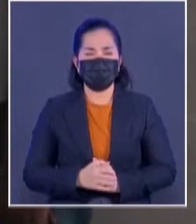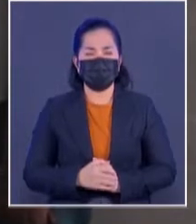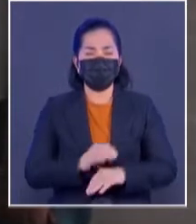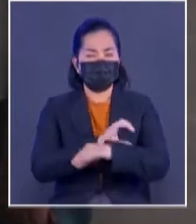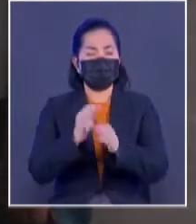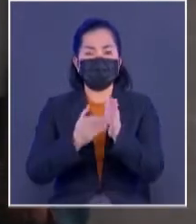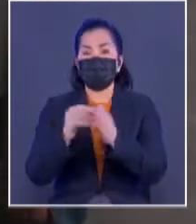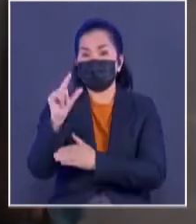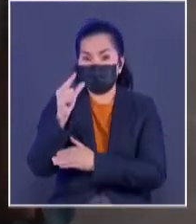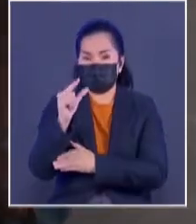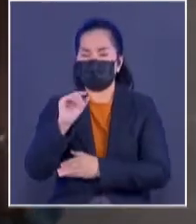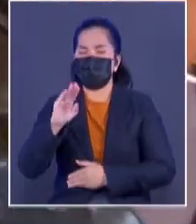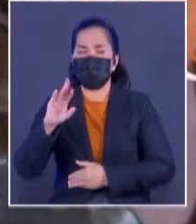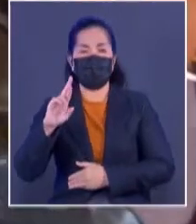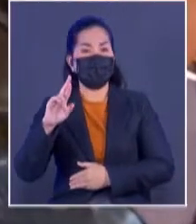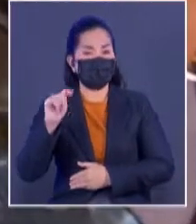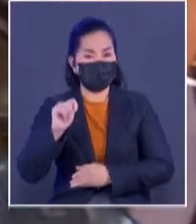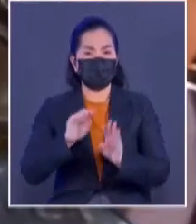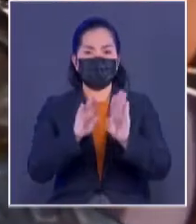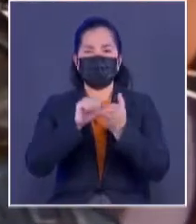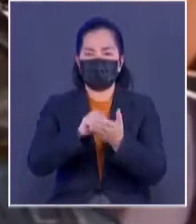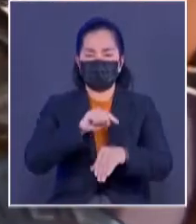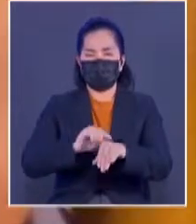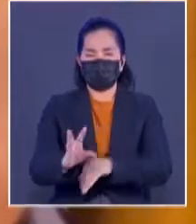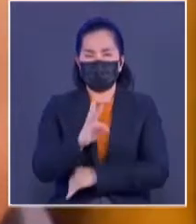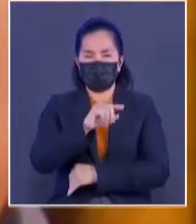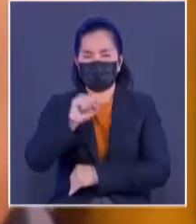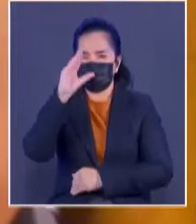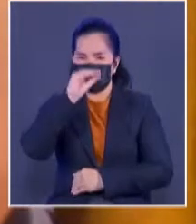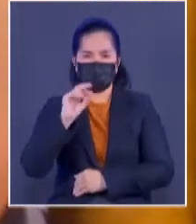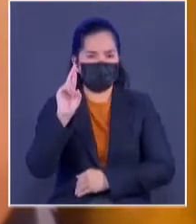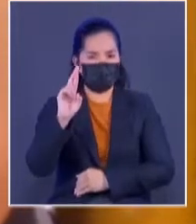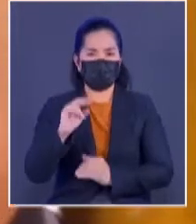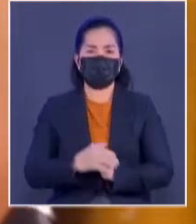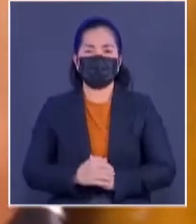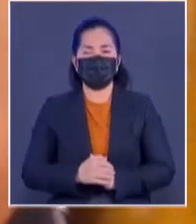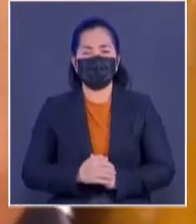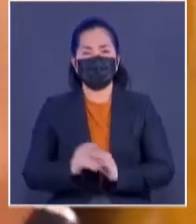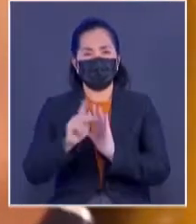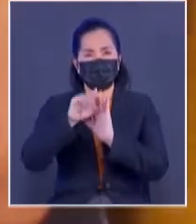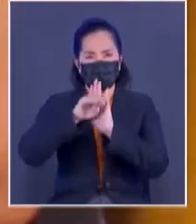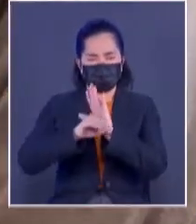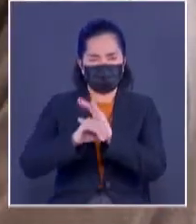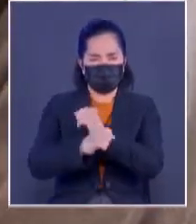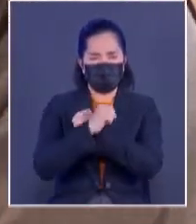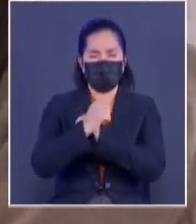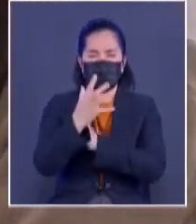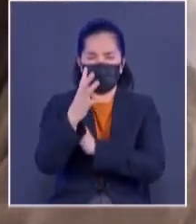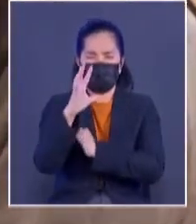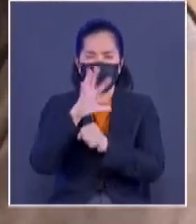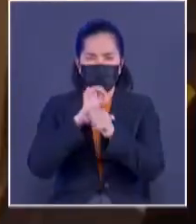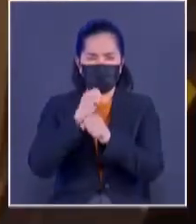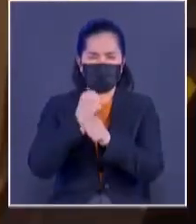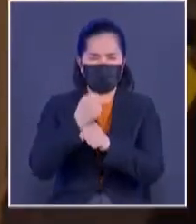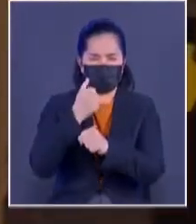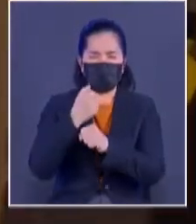สายสีทองแล้วก็ BRT นะครับจะเปิดให้บริการตอน 6:00 ถึงเที่ยงคืนครับแต่ว่ามาตรการคุมเข้มด้านโควิดยังคงมีอยู ่ค่ะ